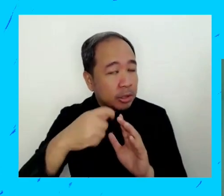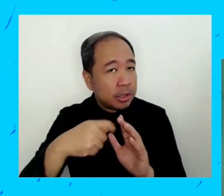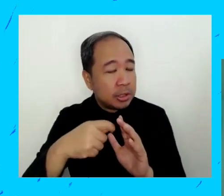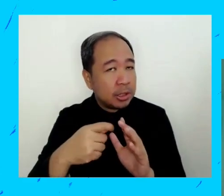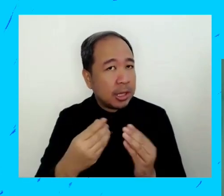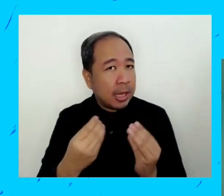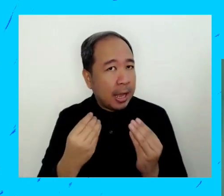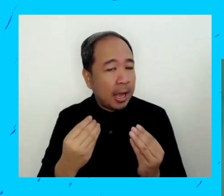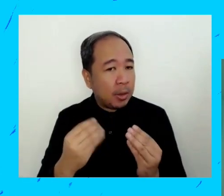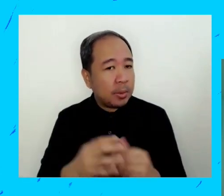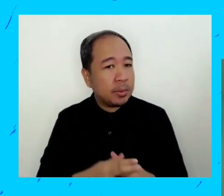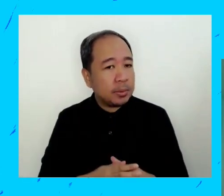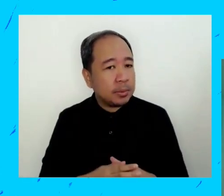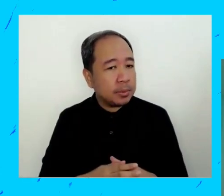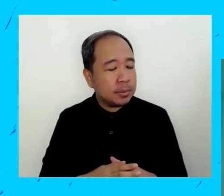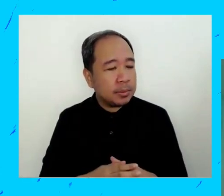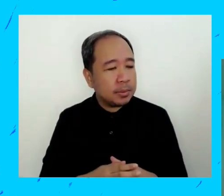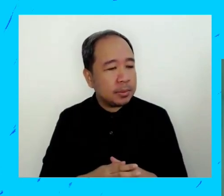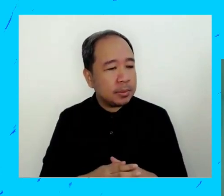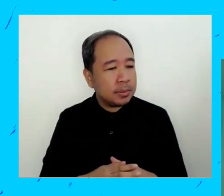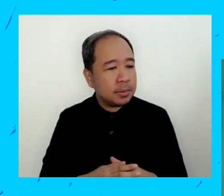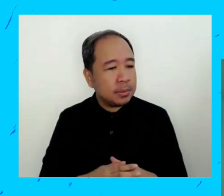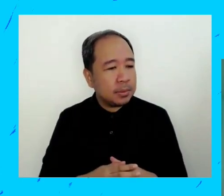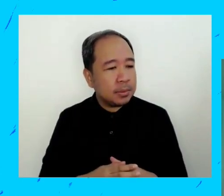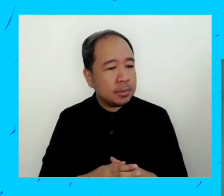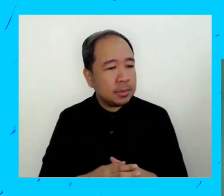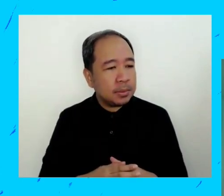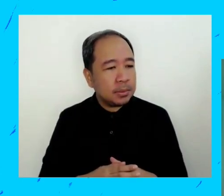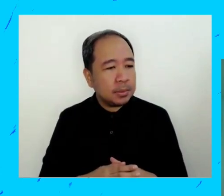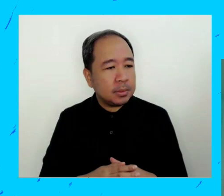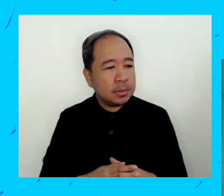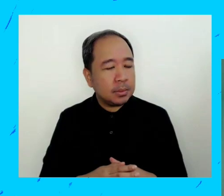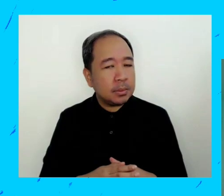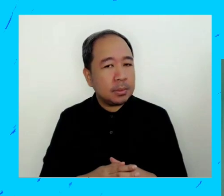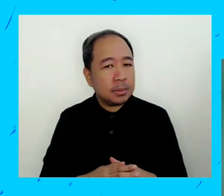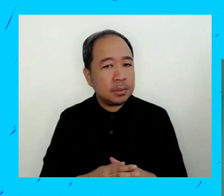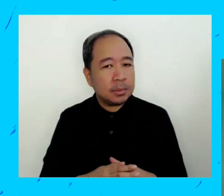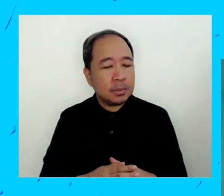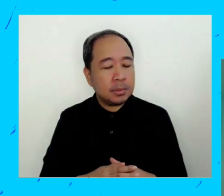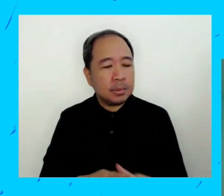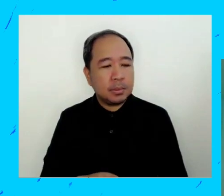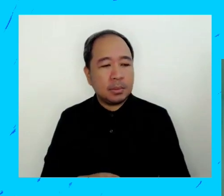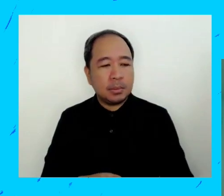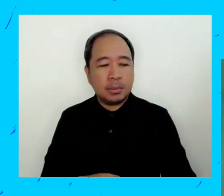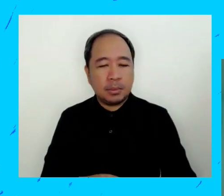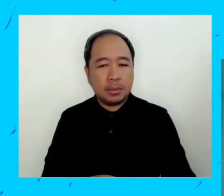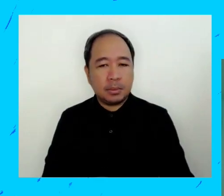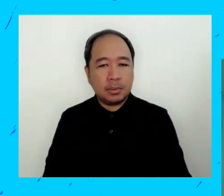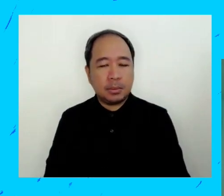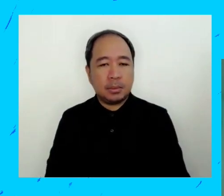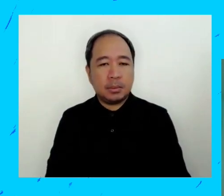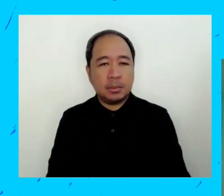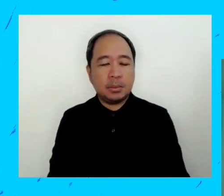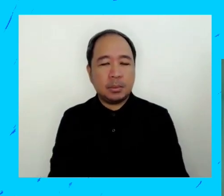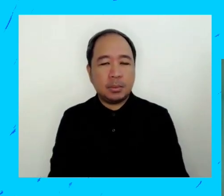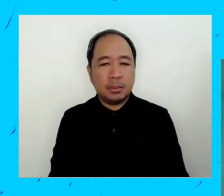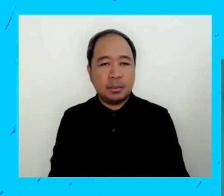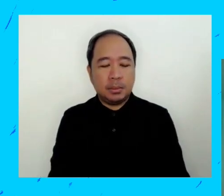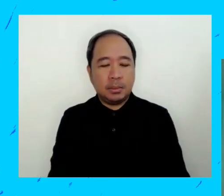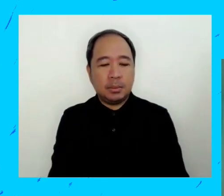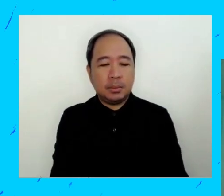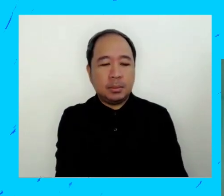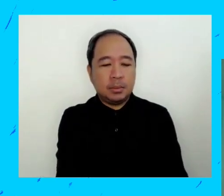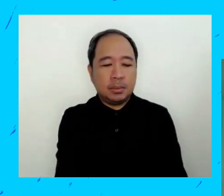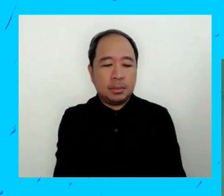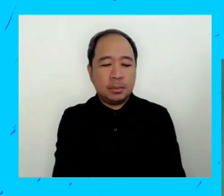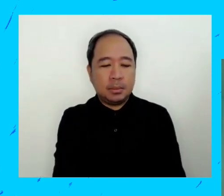politiques et nous ne participons pas à leur création. Donc il nous faut être les protagonistes parce que